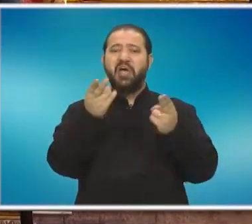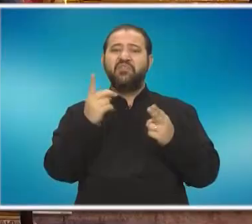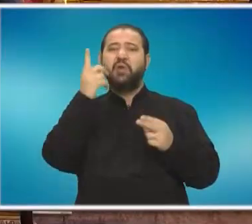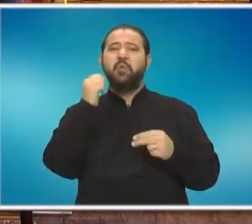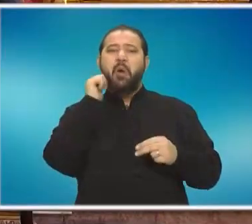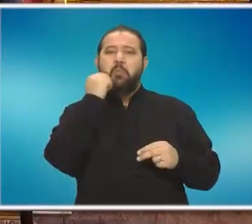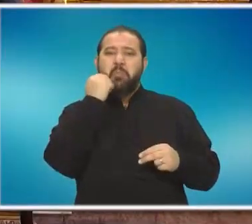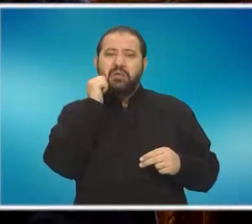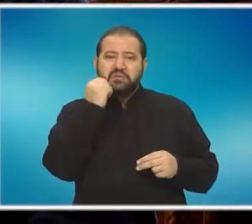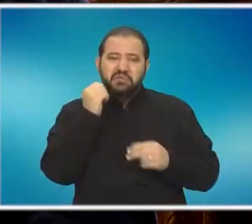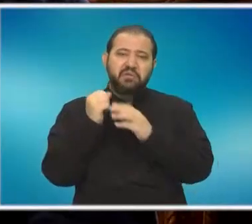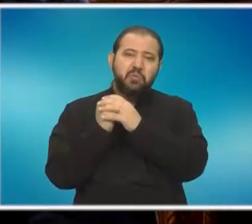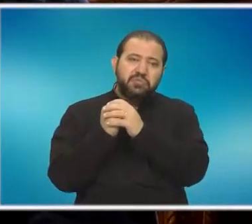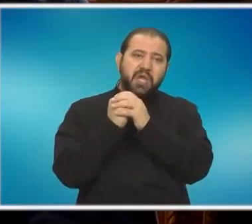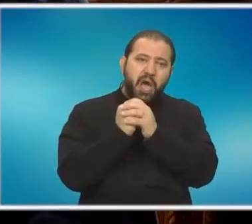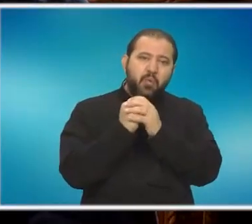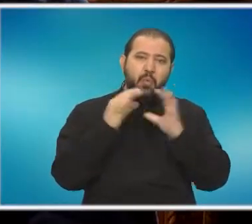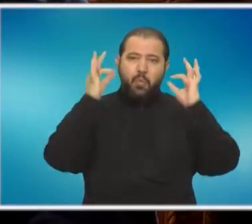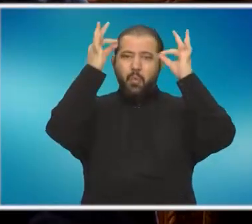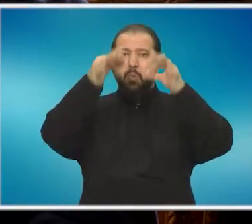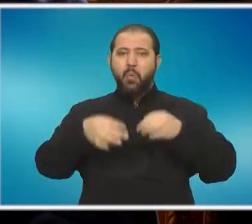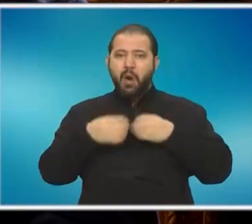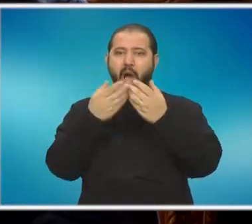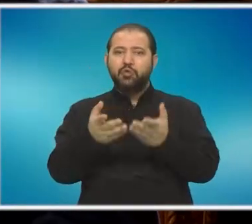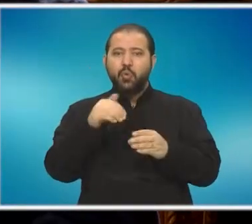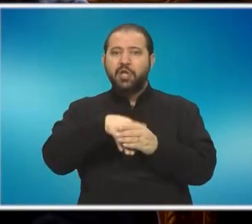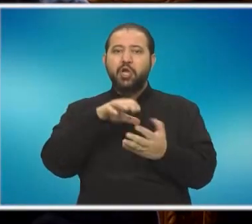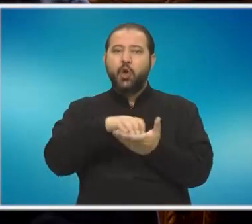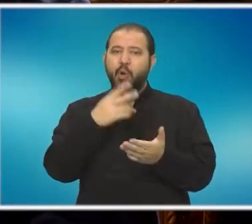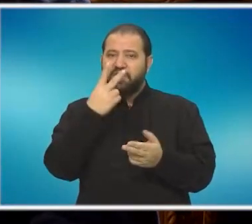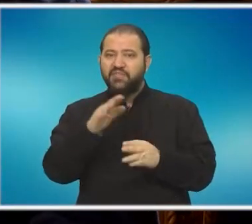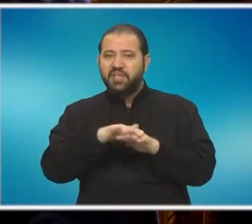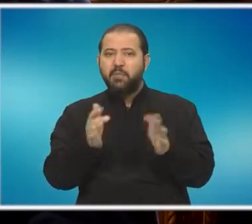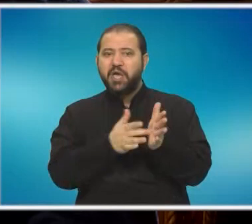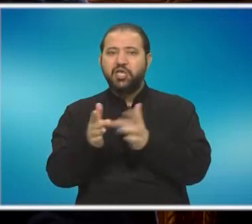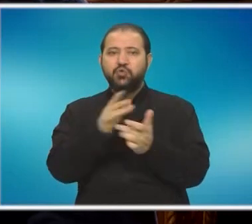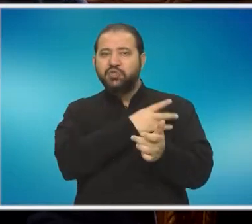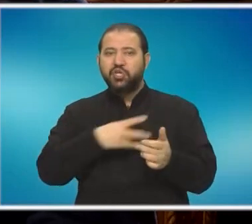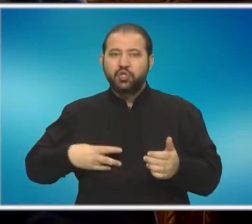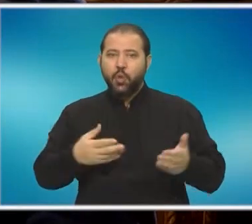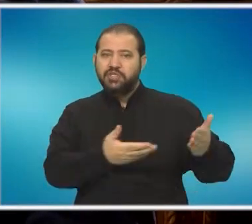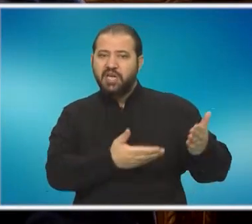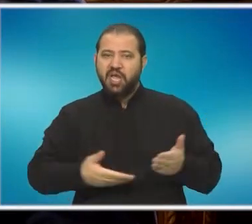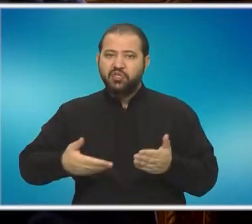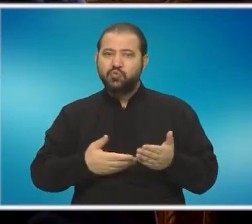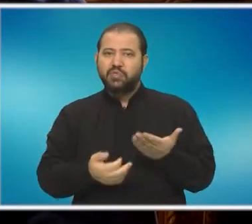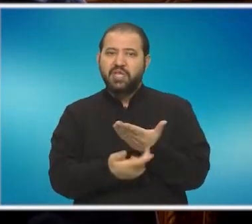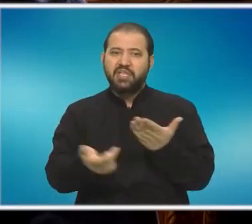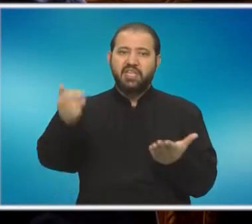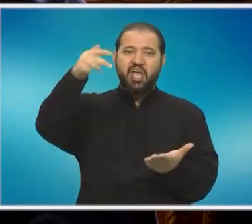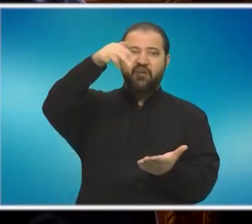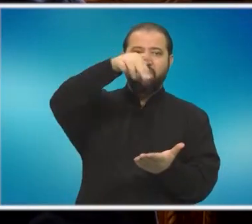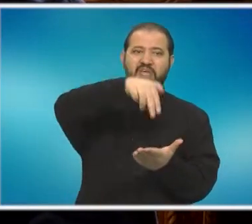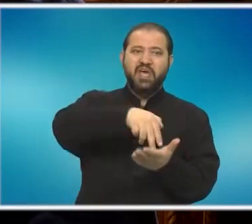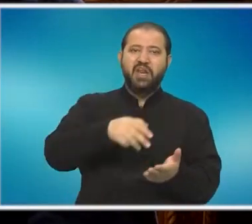bătrân, noi o să-l vedem pe Hristos cel născut, de Paște îl ducem pe